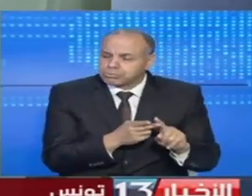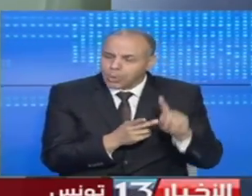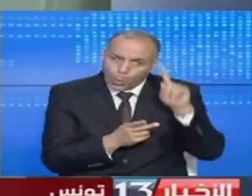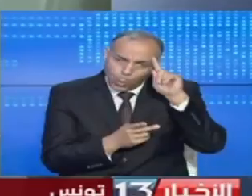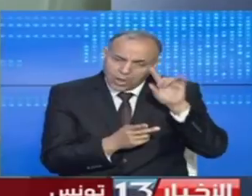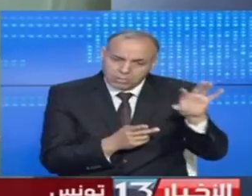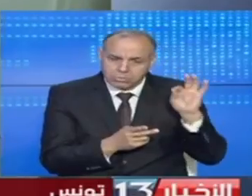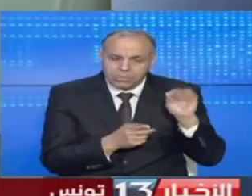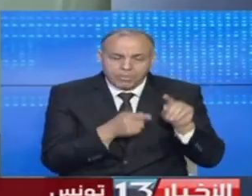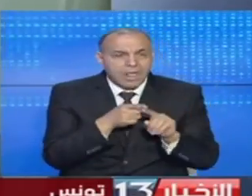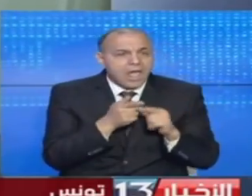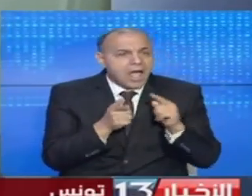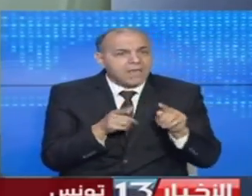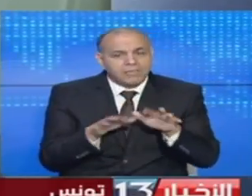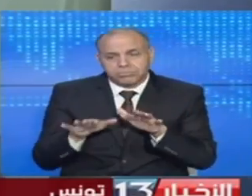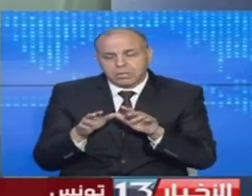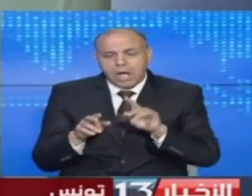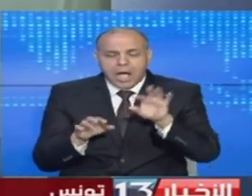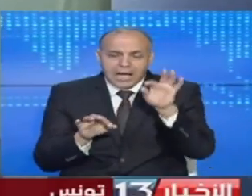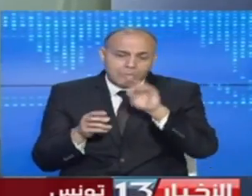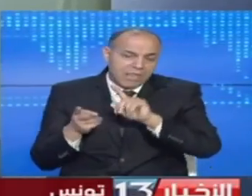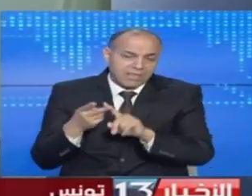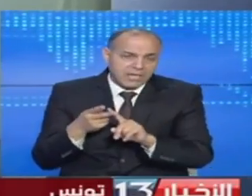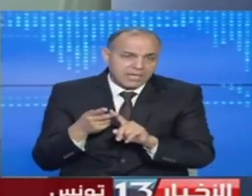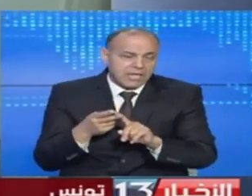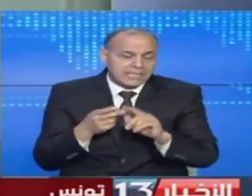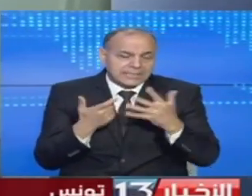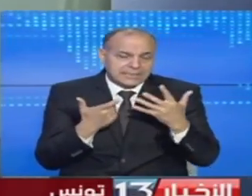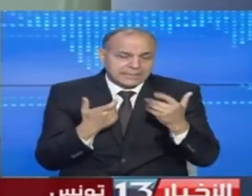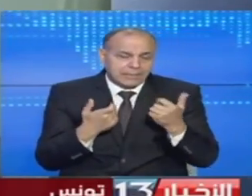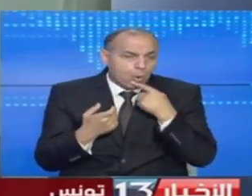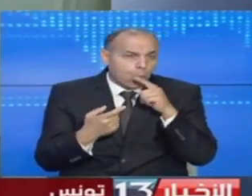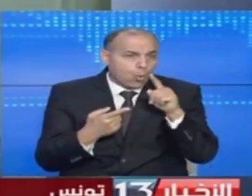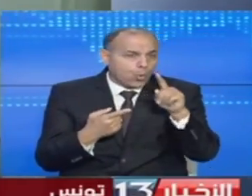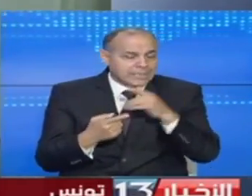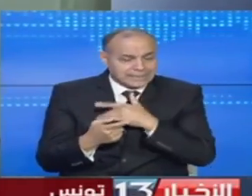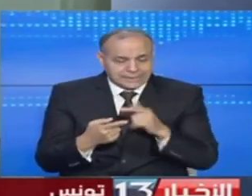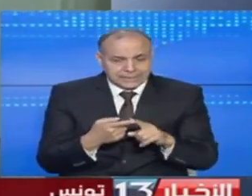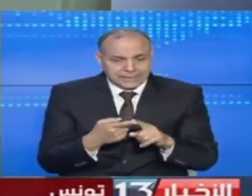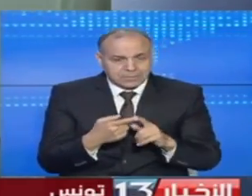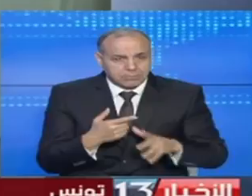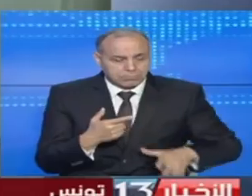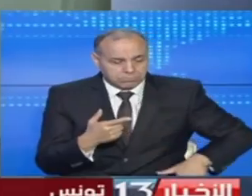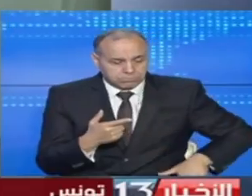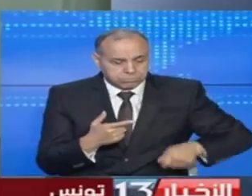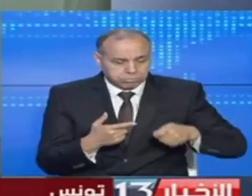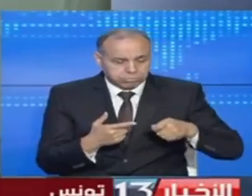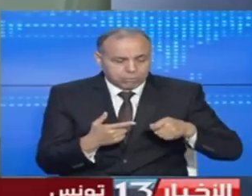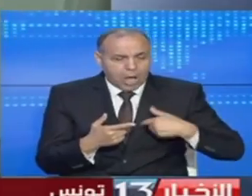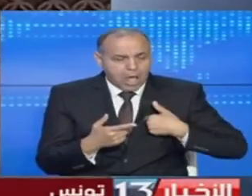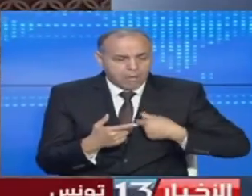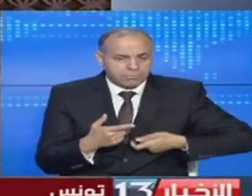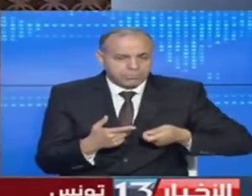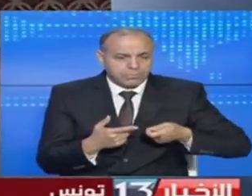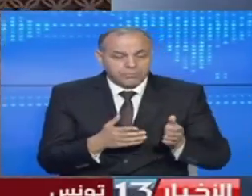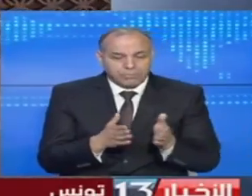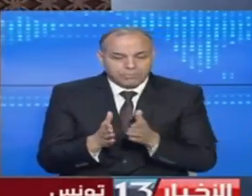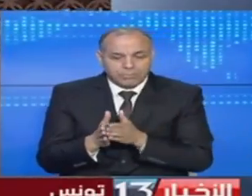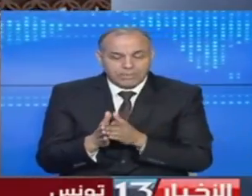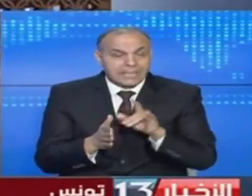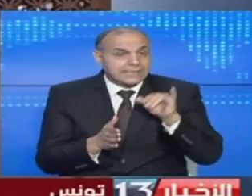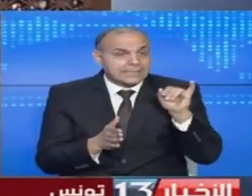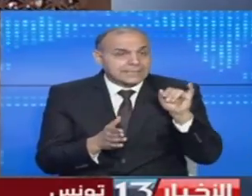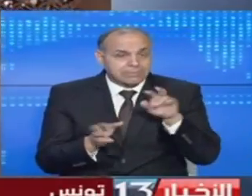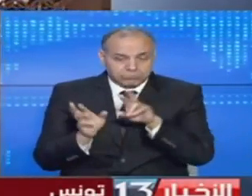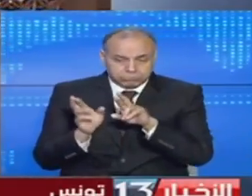اغتيالك مع امكانيه اجراء اختبار ثاني في اليوم في السابع من الحجر الصحي على النفقات المعني بالامر اما في حالات